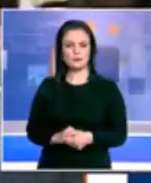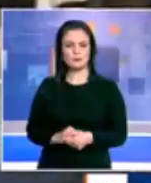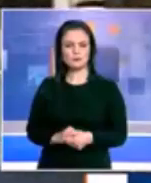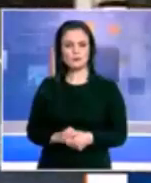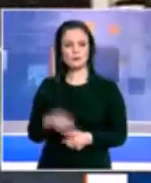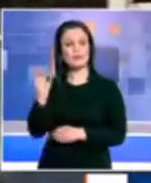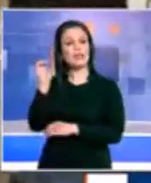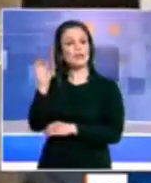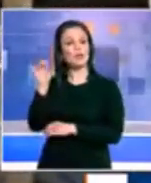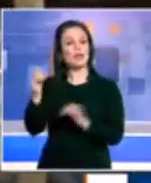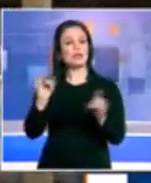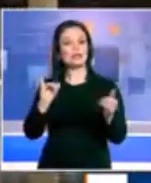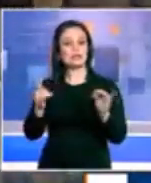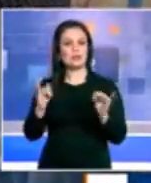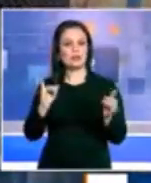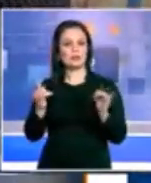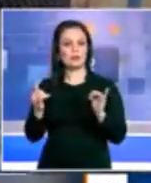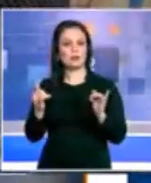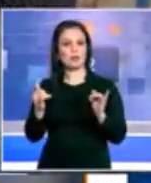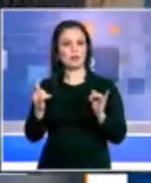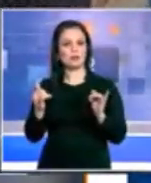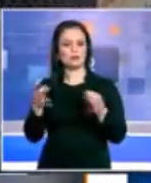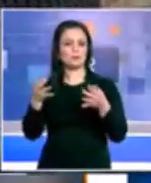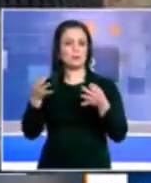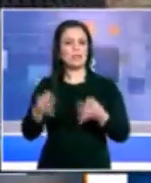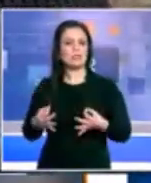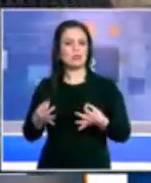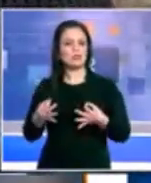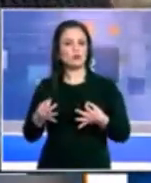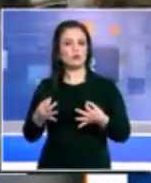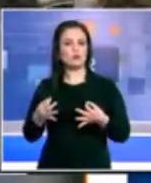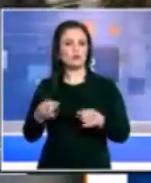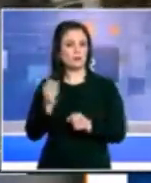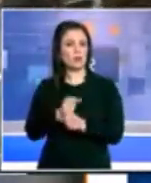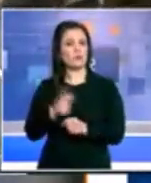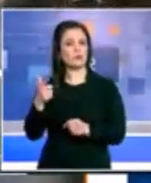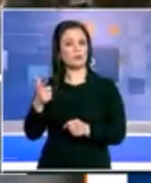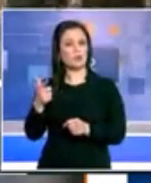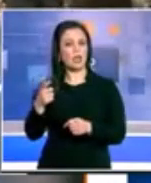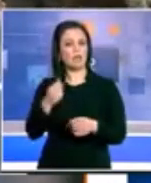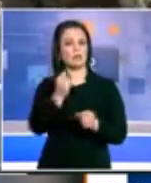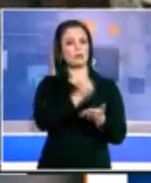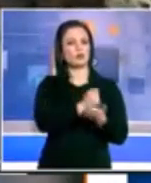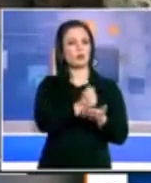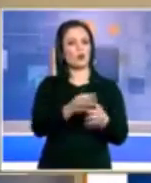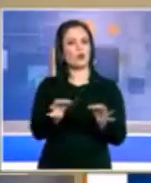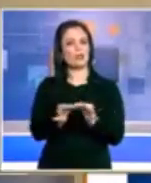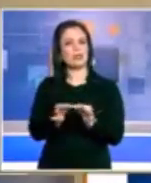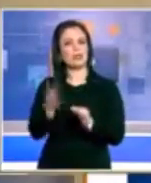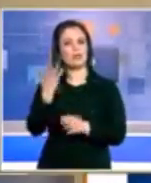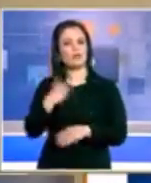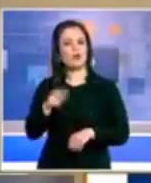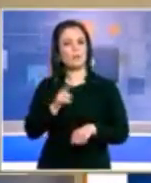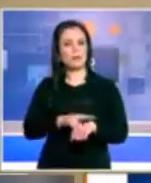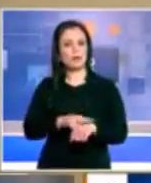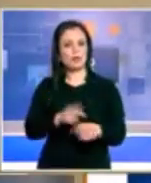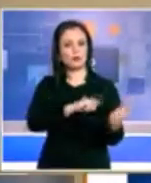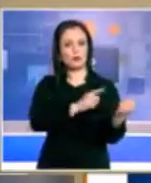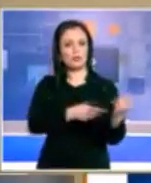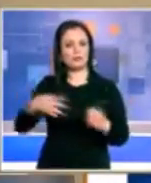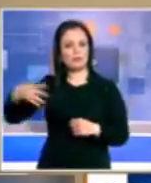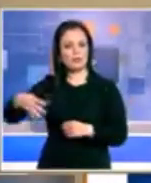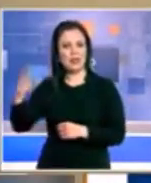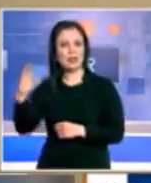educare al divertimento e sicuramente questo il principio che ha ispirato il protocollo d'Intesa voluto dalla prefetto di Potenza Michele